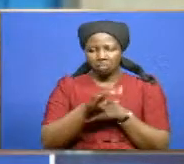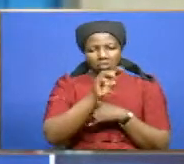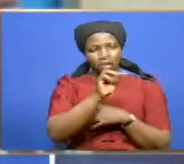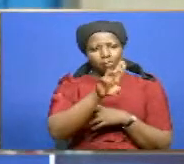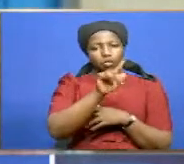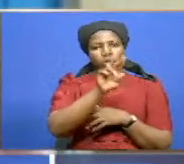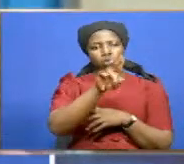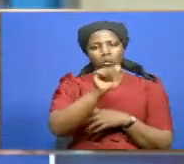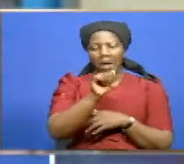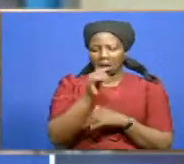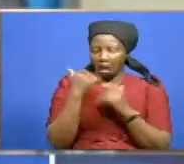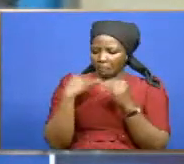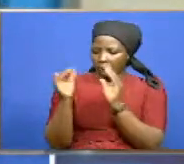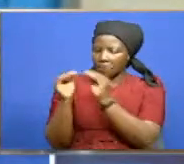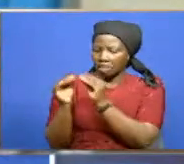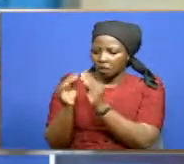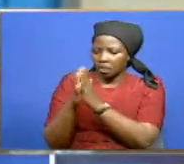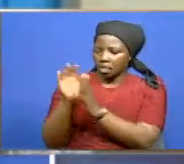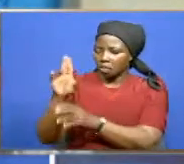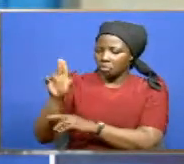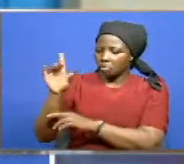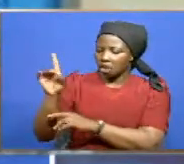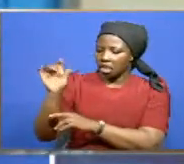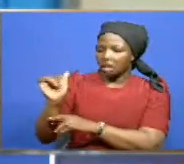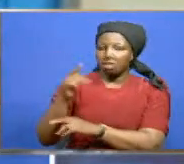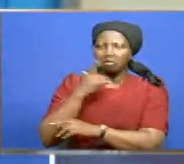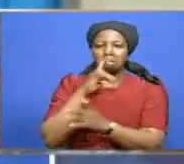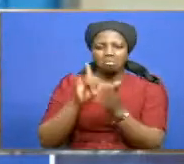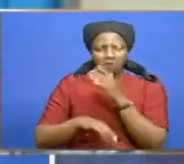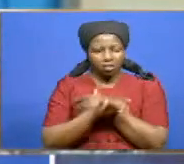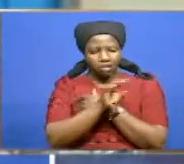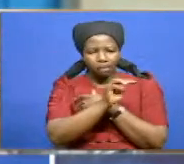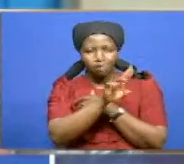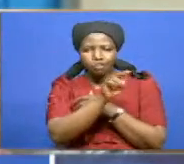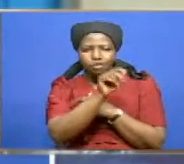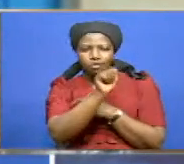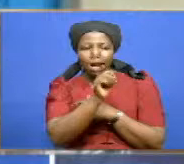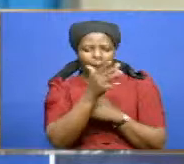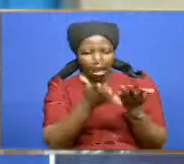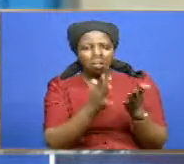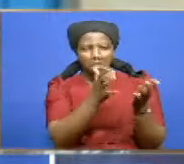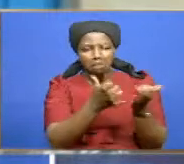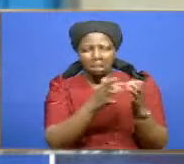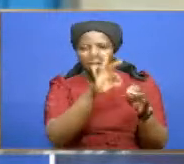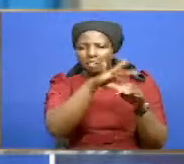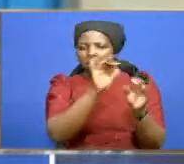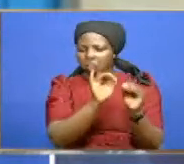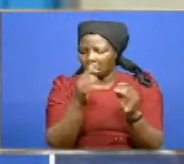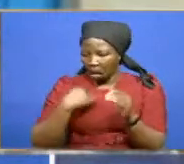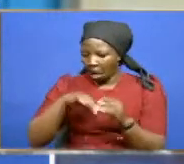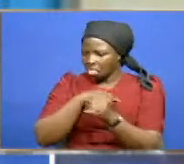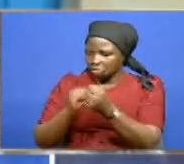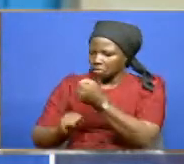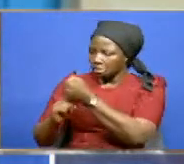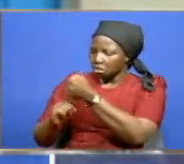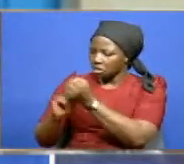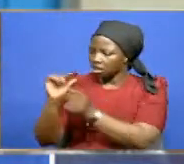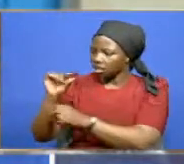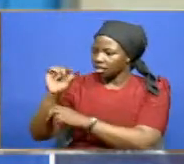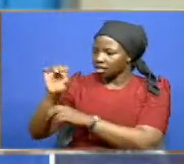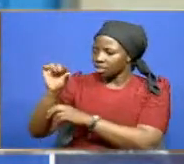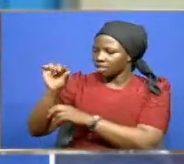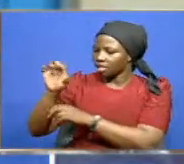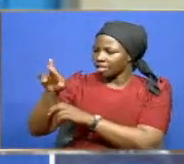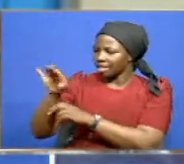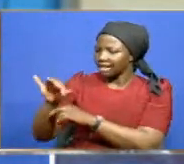ya UDA, nikasema sasa atikatukua itishi kura, ati sasa tutaunga mkono Ngengele, wakaanza propaganda.